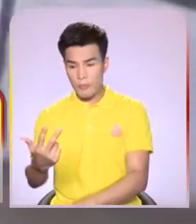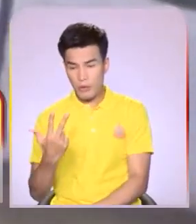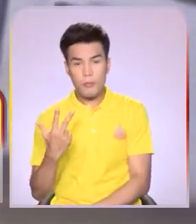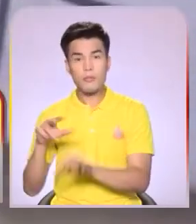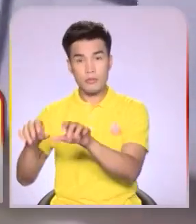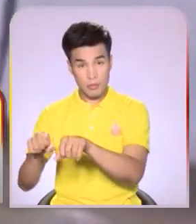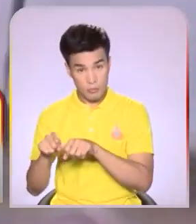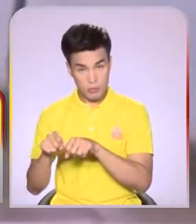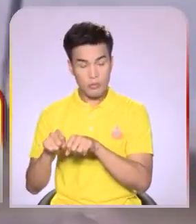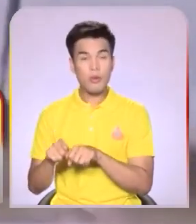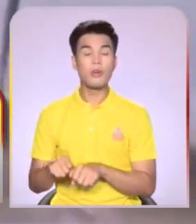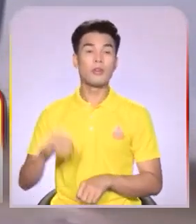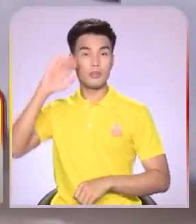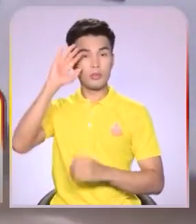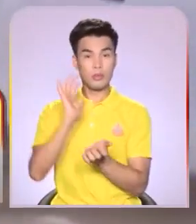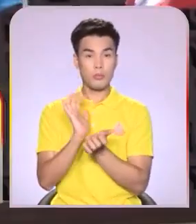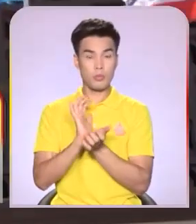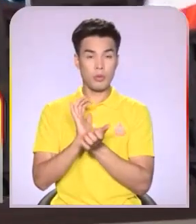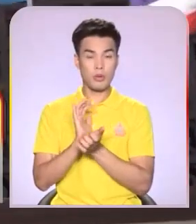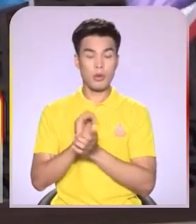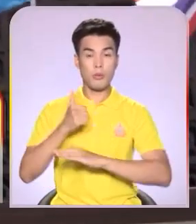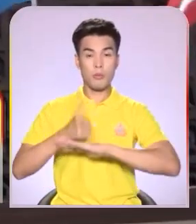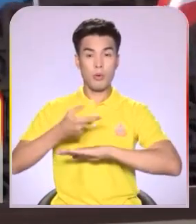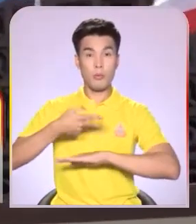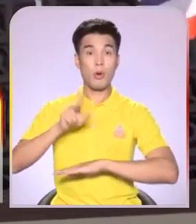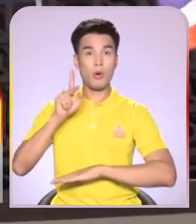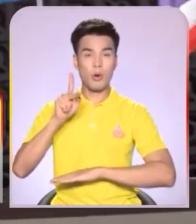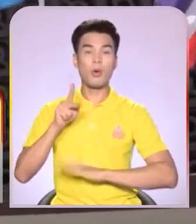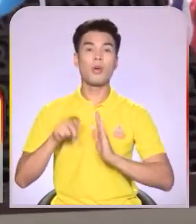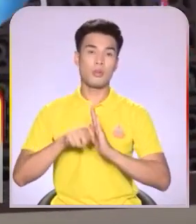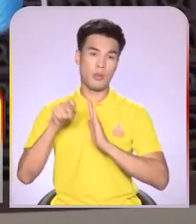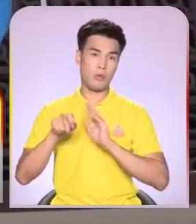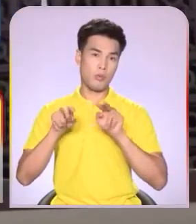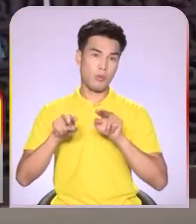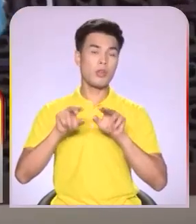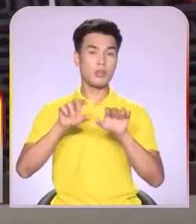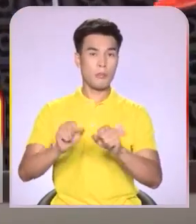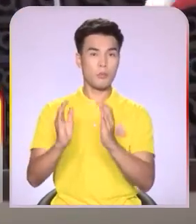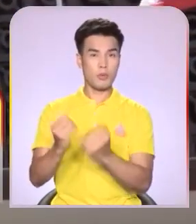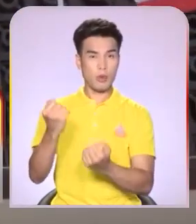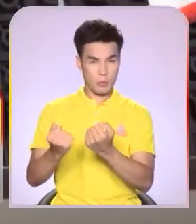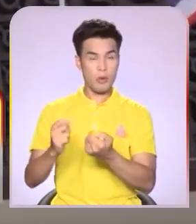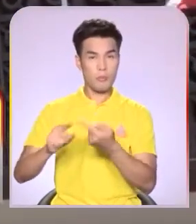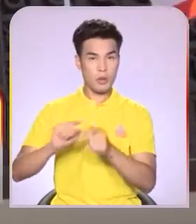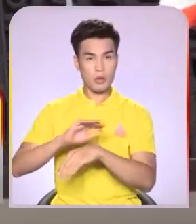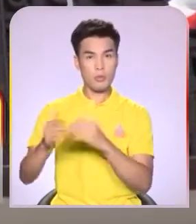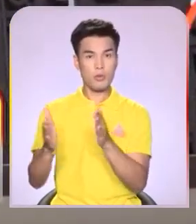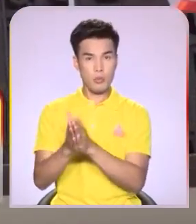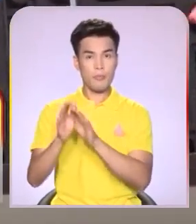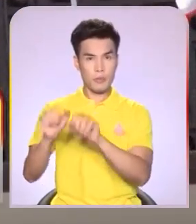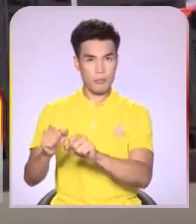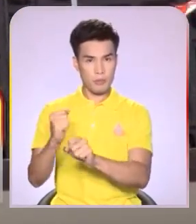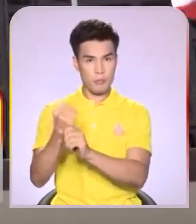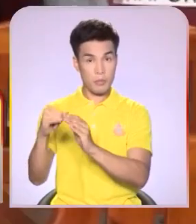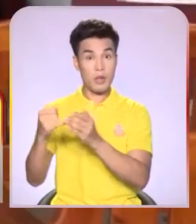สุทธินันท์คงแช่มดีผู้กำกับการสพเมืองนครราชสีมาบอกว่าเบื้องต้นนะคุมตัวคนขับรถแล้วก็เพื่อนดำเนินคดีแล้ว